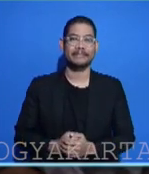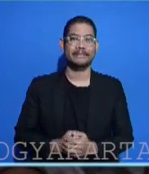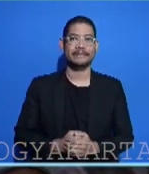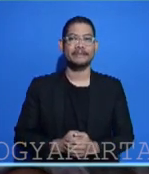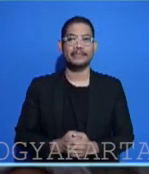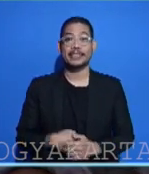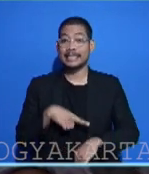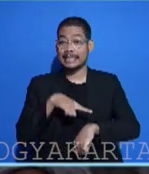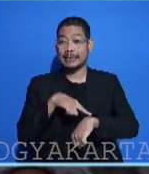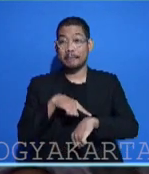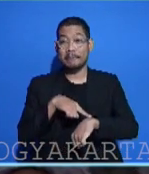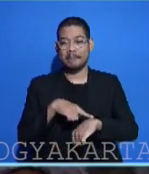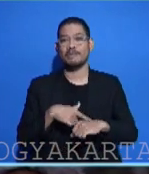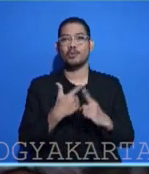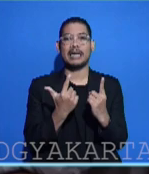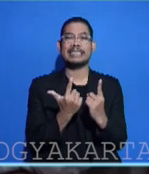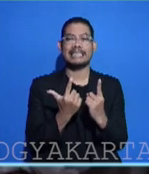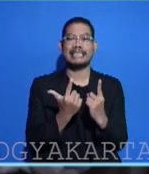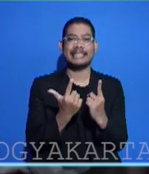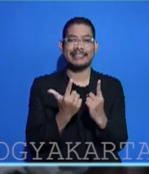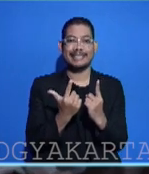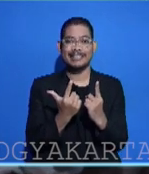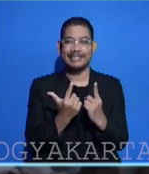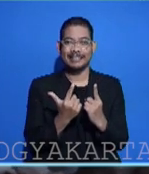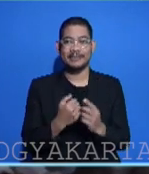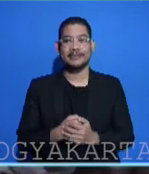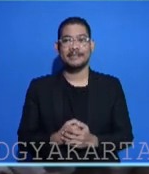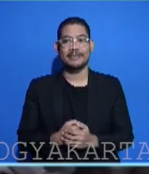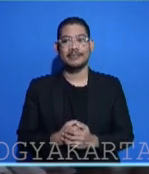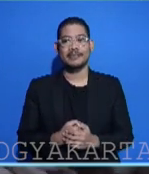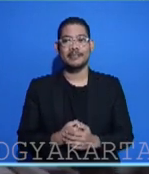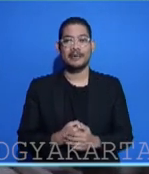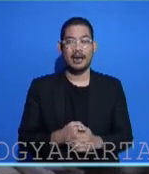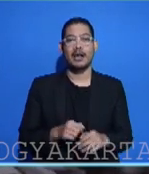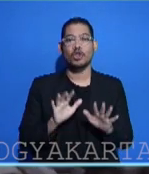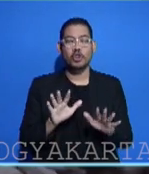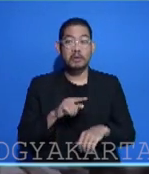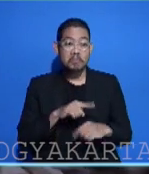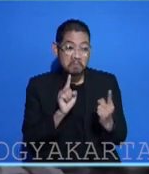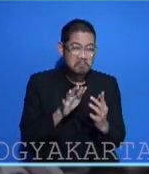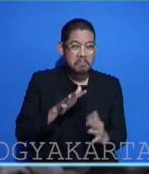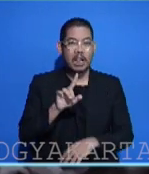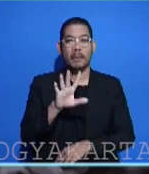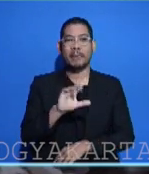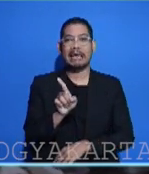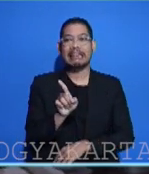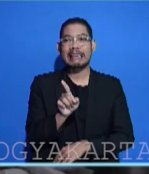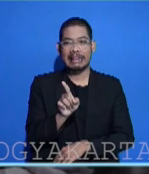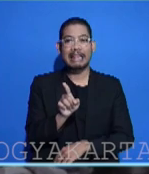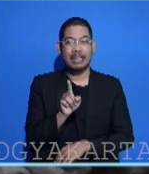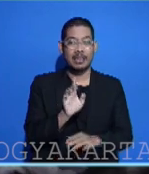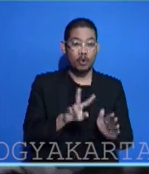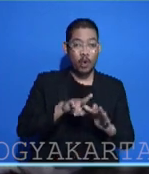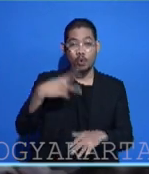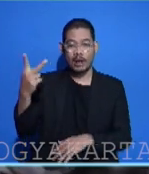sekitar pukul 17 dan sekitar 15 menit kemudian beliau meninggalkan